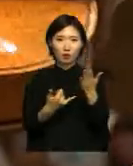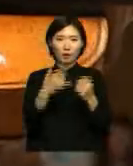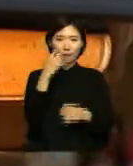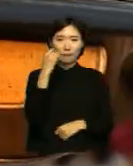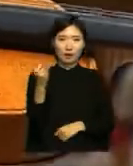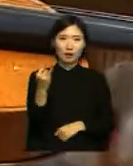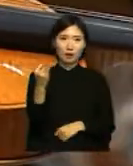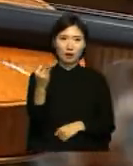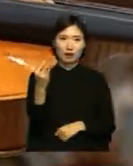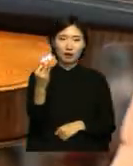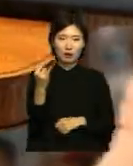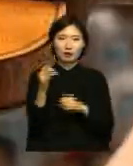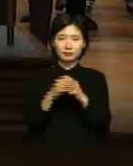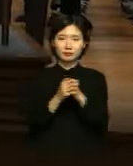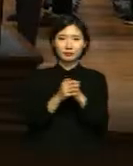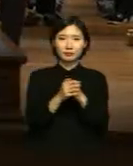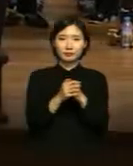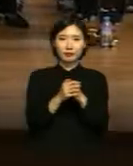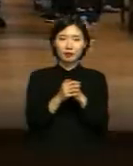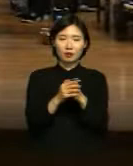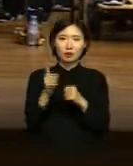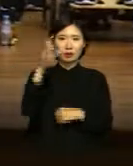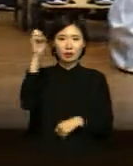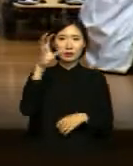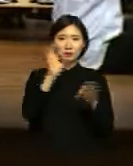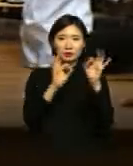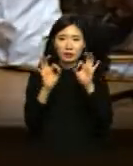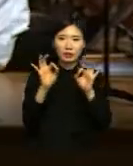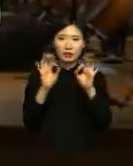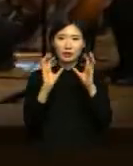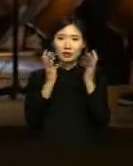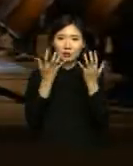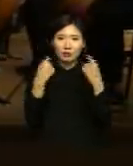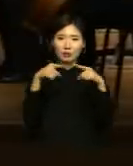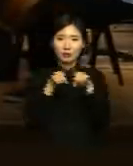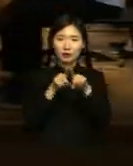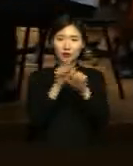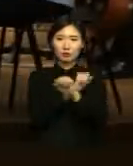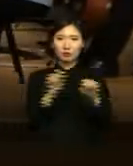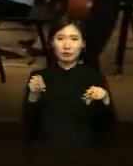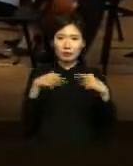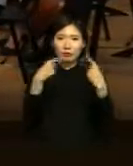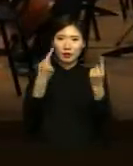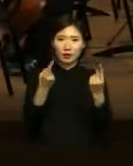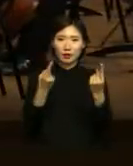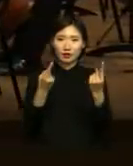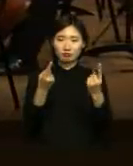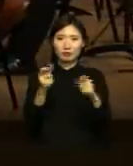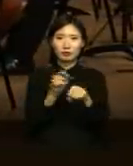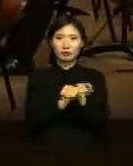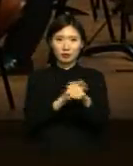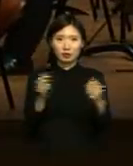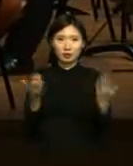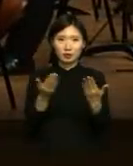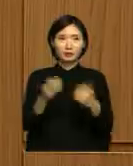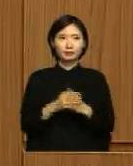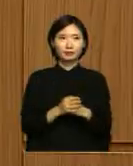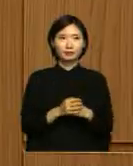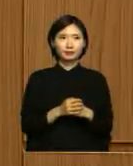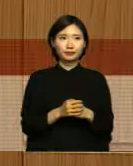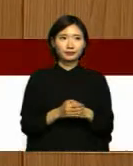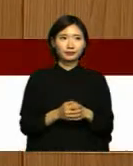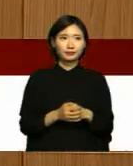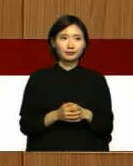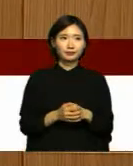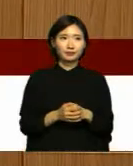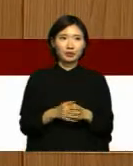홀트학교에서 지냈던 오닐에겐 고양시를 찾아 아이들과 무대에 서는 일이 남다를 수밖에 없습니다. This hall, when